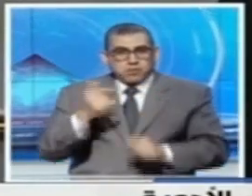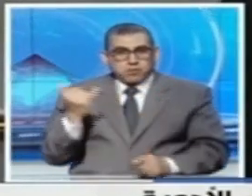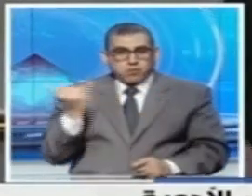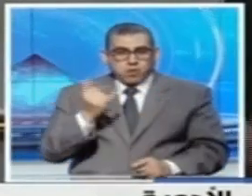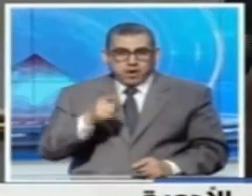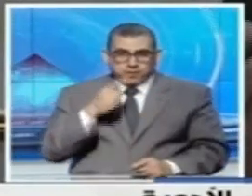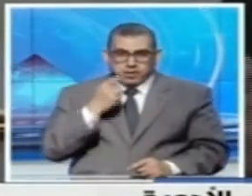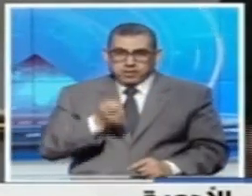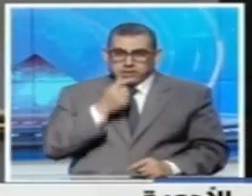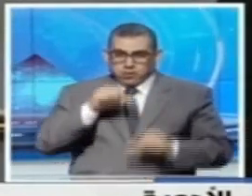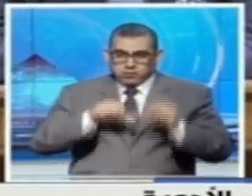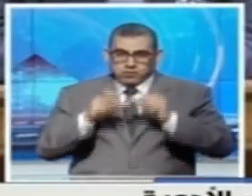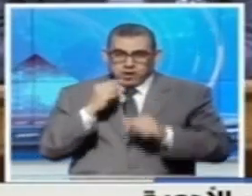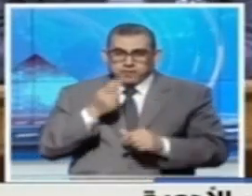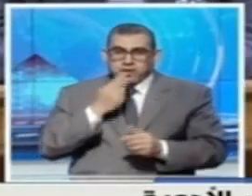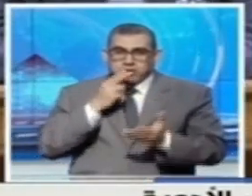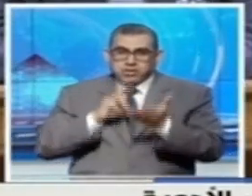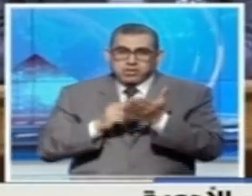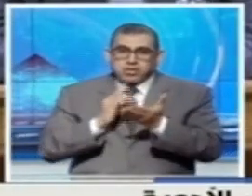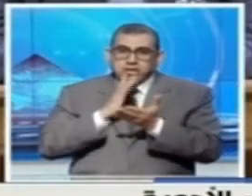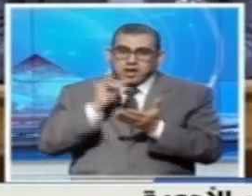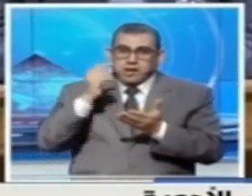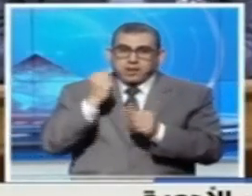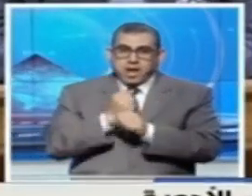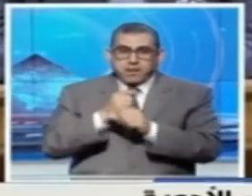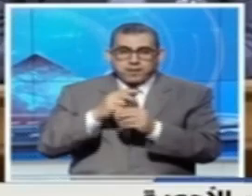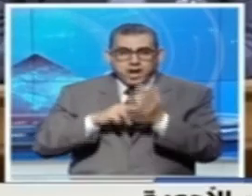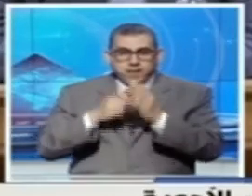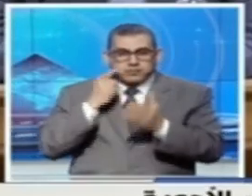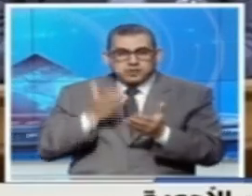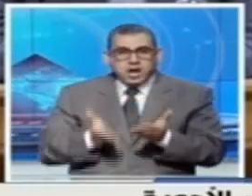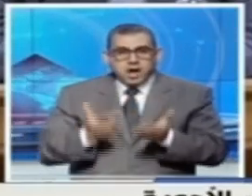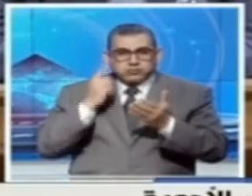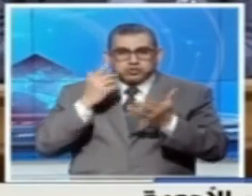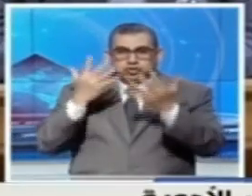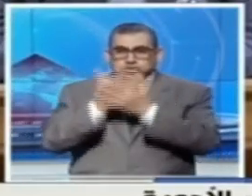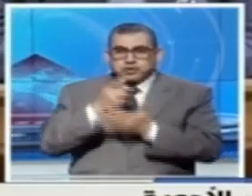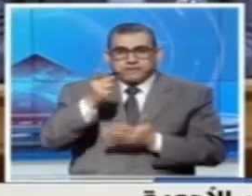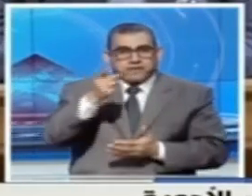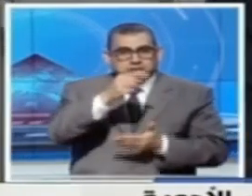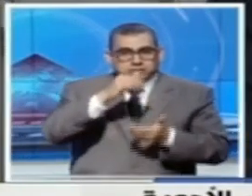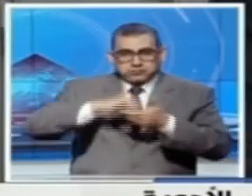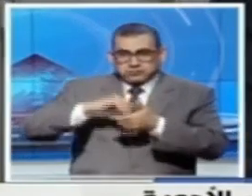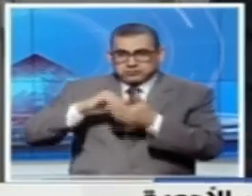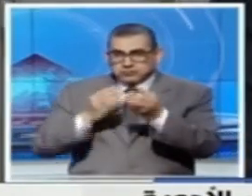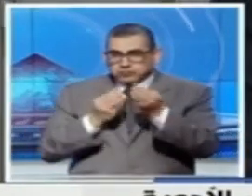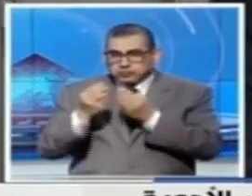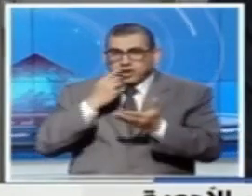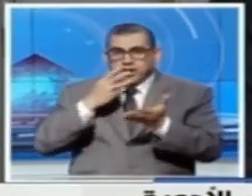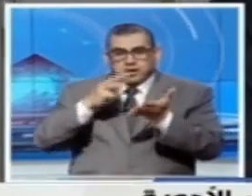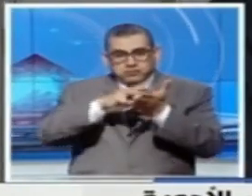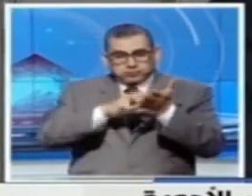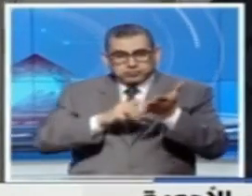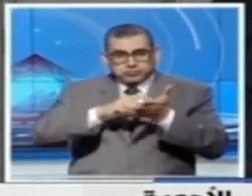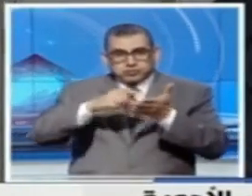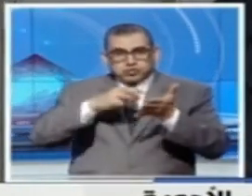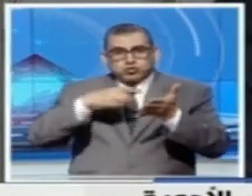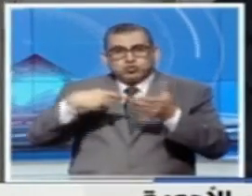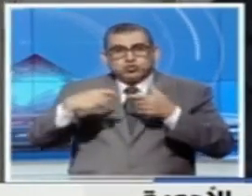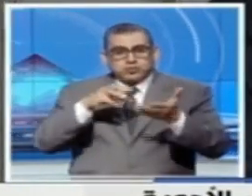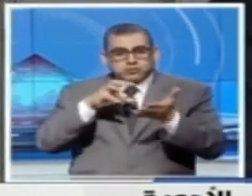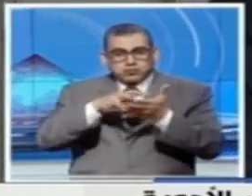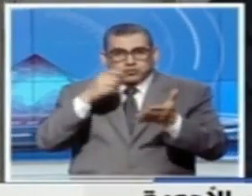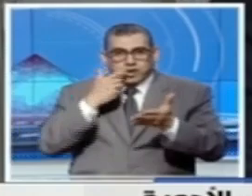المهمة كالدمغات الضريبية، والعمل على إيجاد أكثر من شركة لعمل الكيو آر كود للمستلزمات الطبية